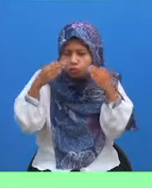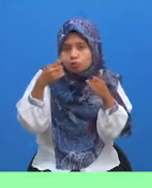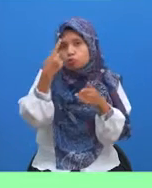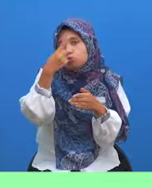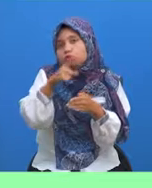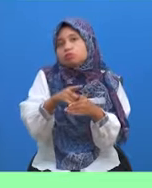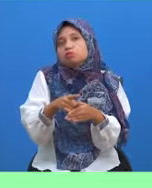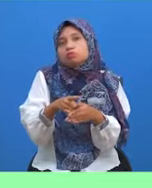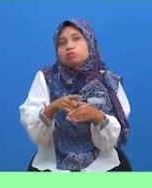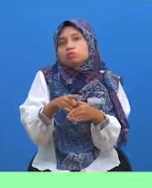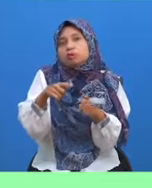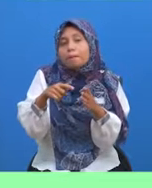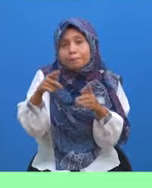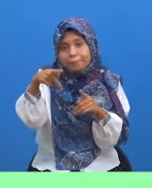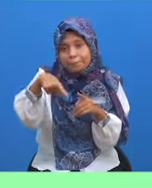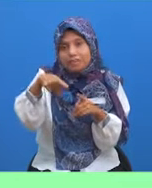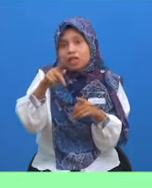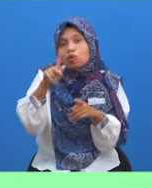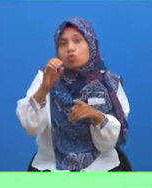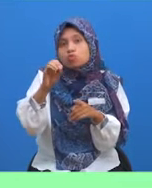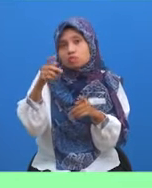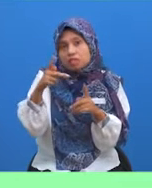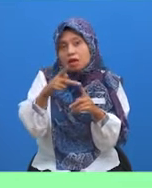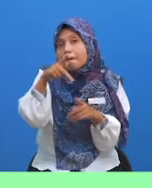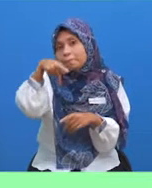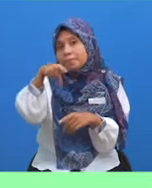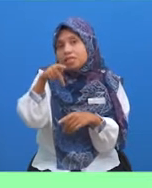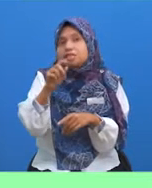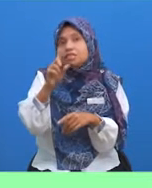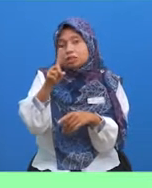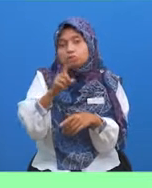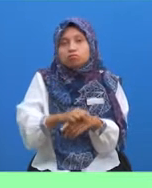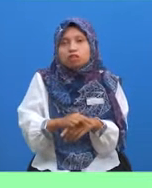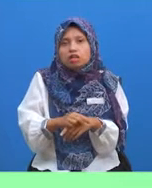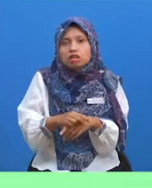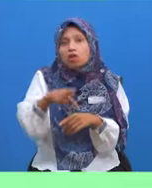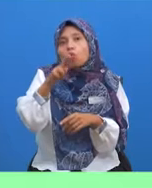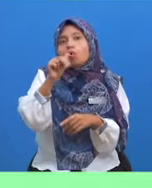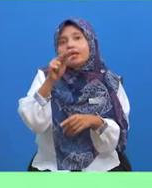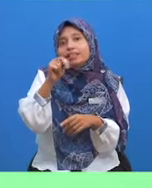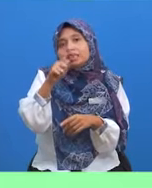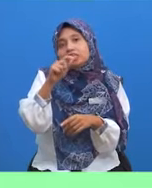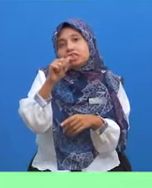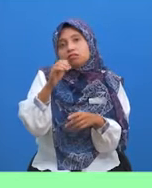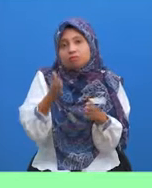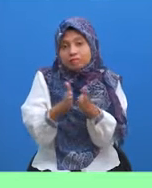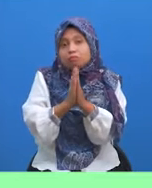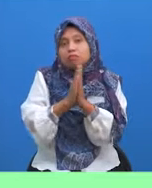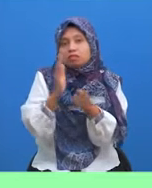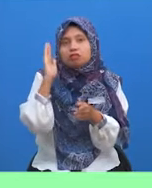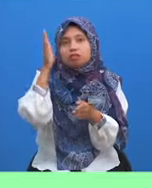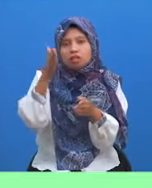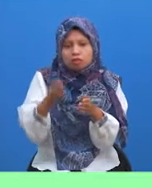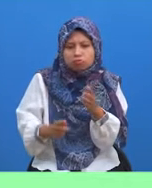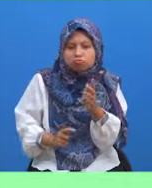picosong Kepi 1 quantity diminta akan meningkat sehingga mencapai keseimbangan pasar